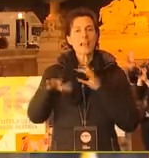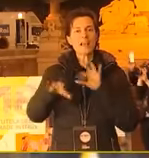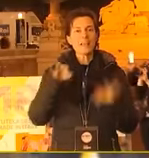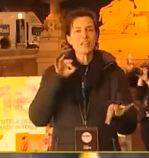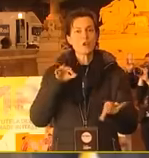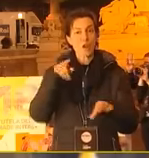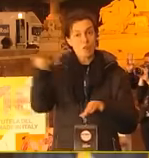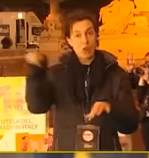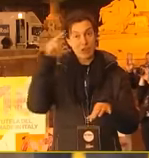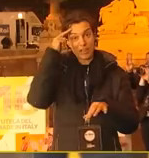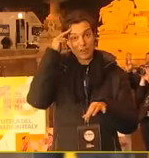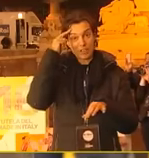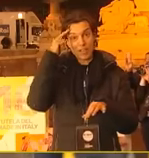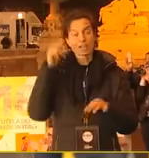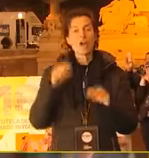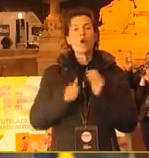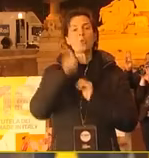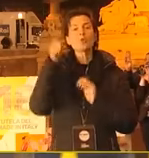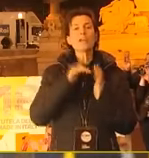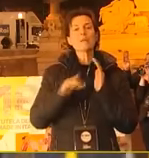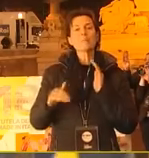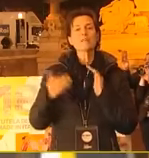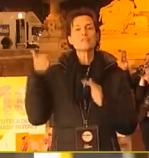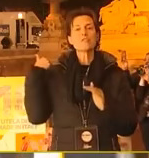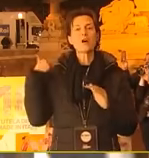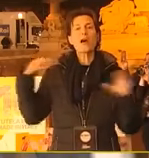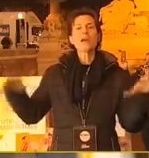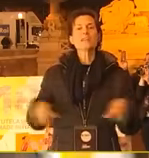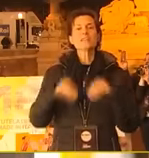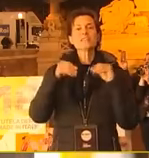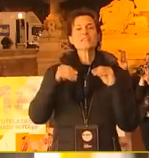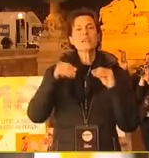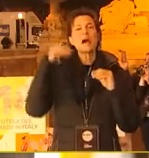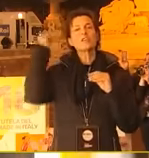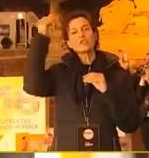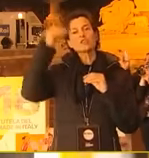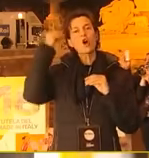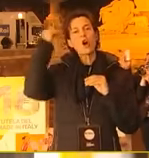Un anno e mezzo fa è iniziato il nostro sogno.